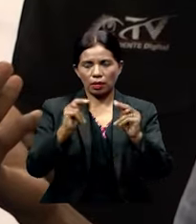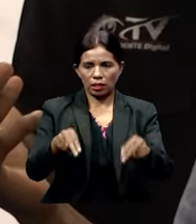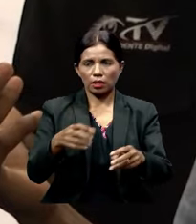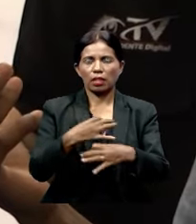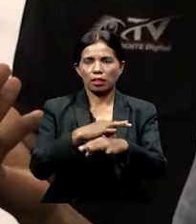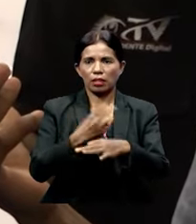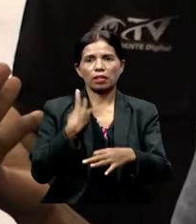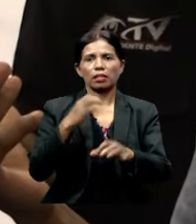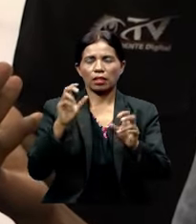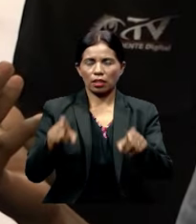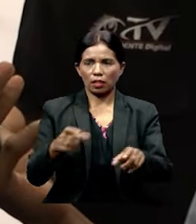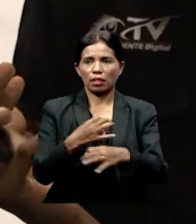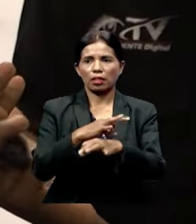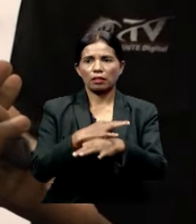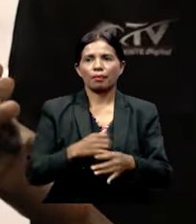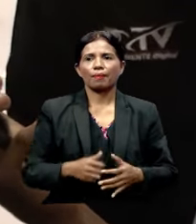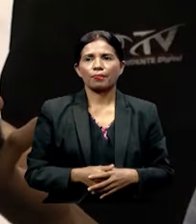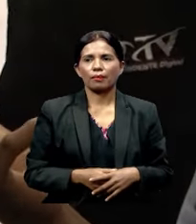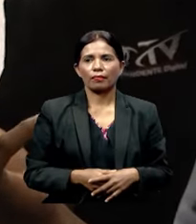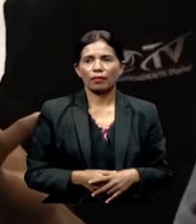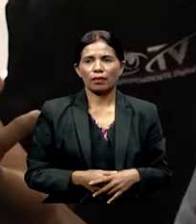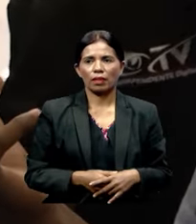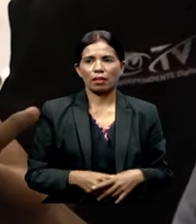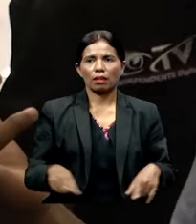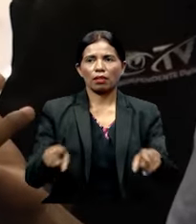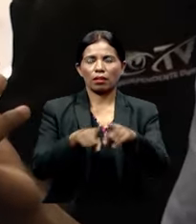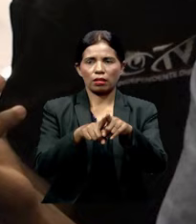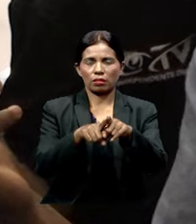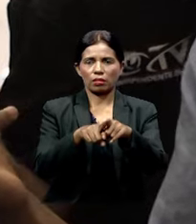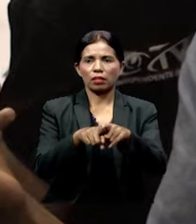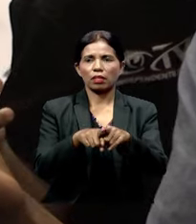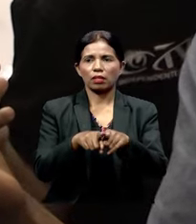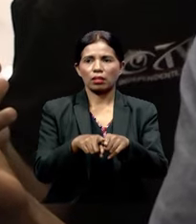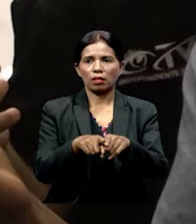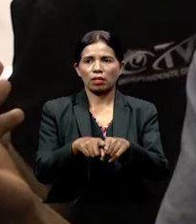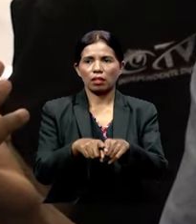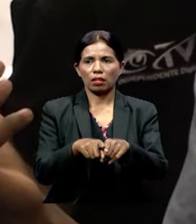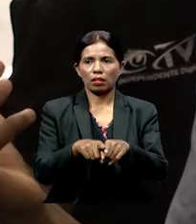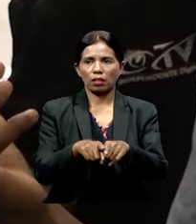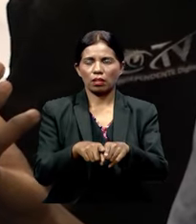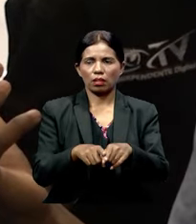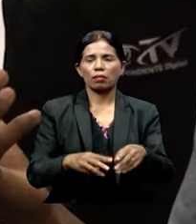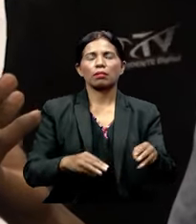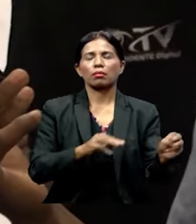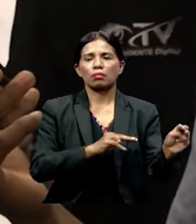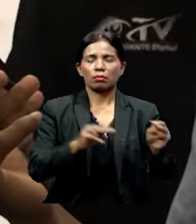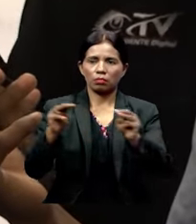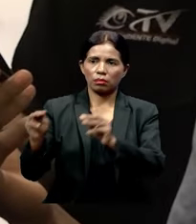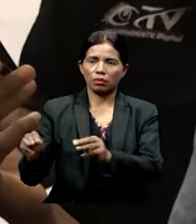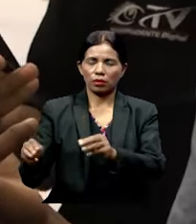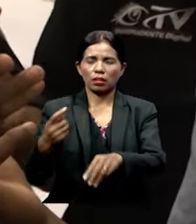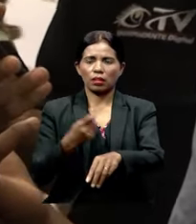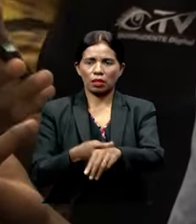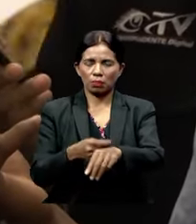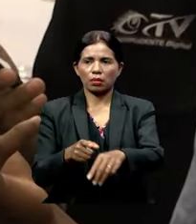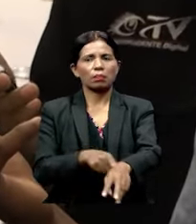ita tengki hadia ne adia hadia ne mak hanesang buat tidak kar hanesang adia mentu ne beke dalam rumah han tempo